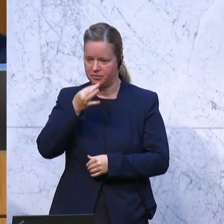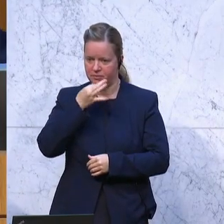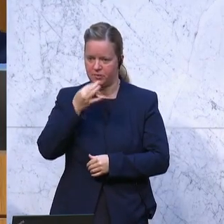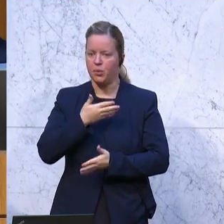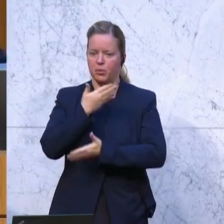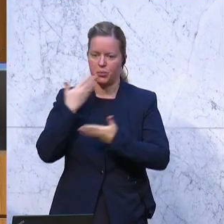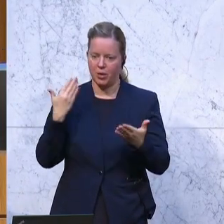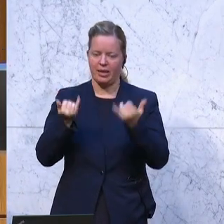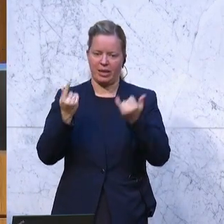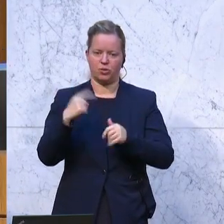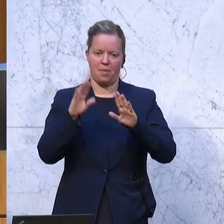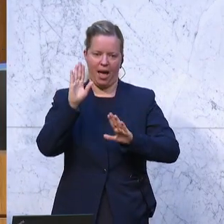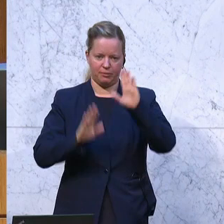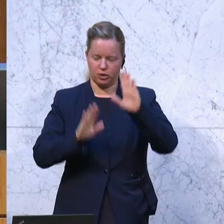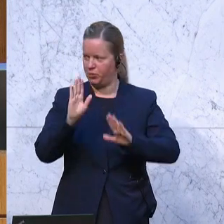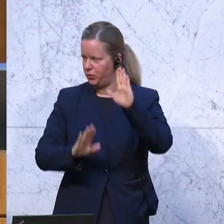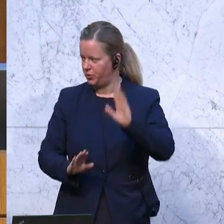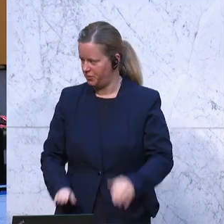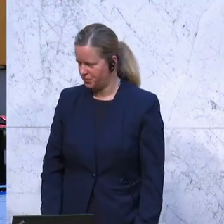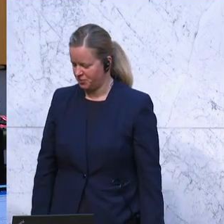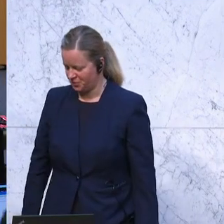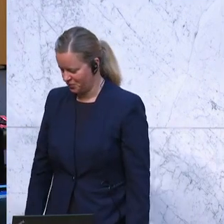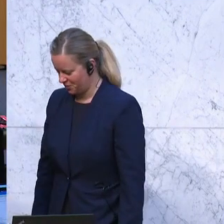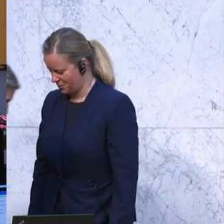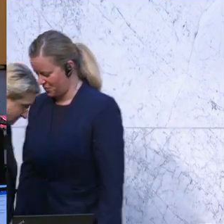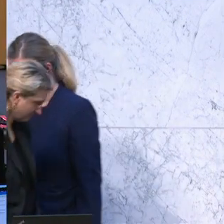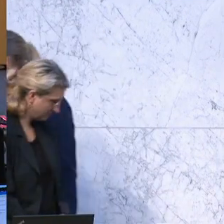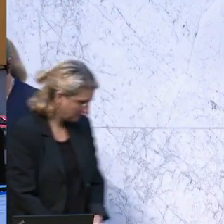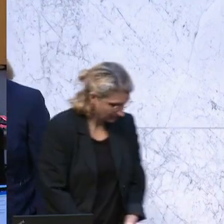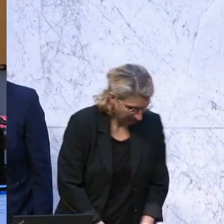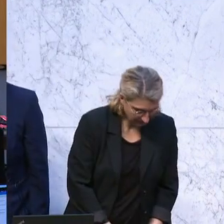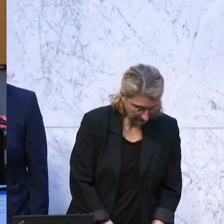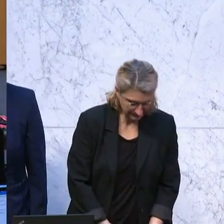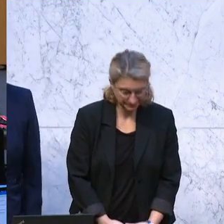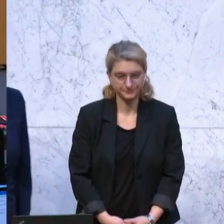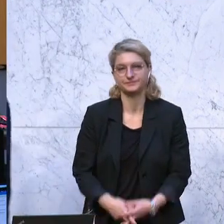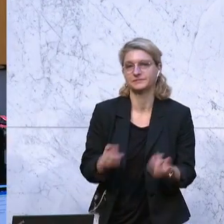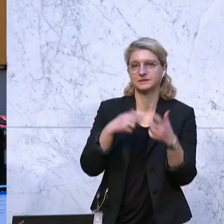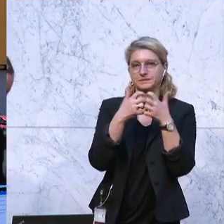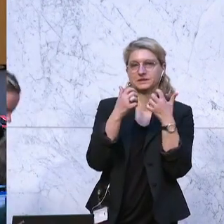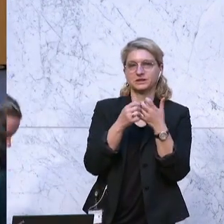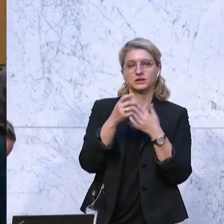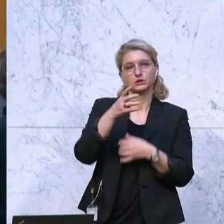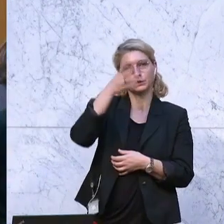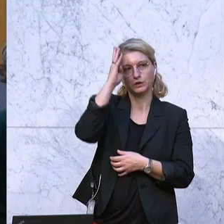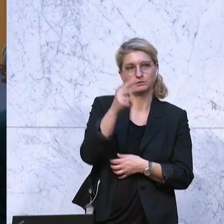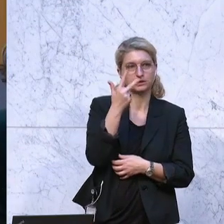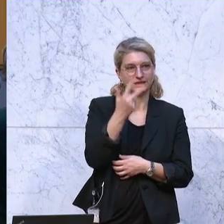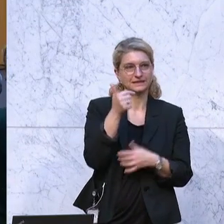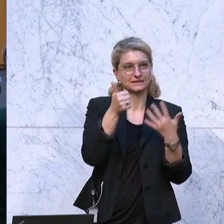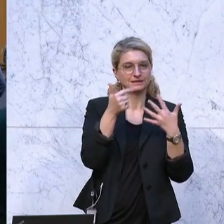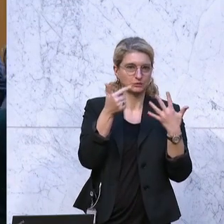dem Rechnungshofbericht zum Allgemeinen Einkommensbericht 2022, wo Peter Schmidlechner jetzt von der